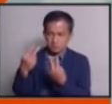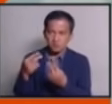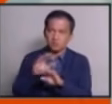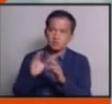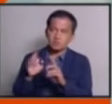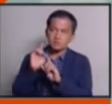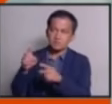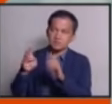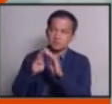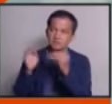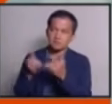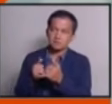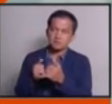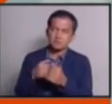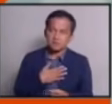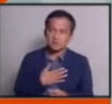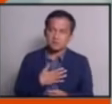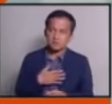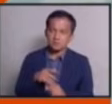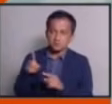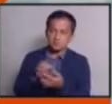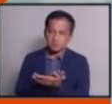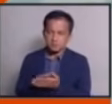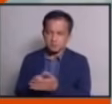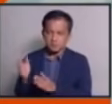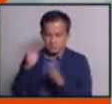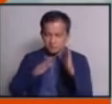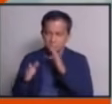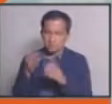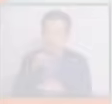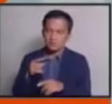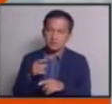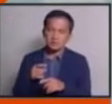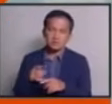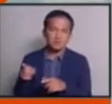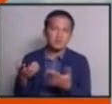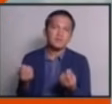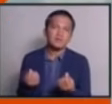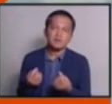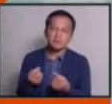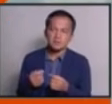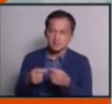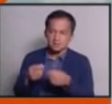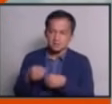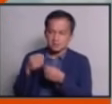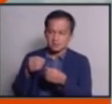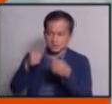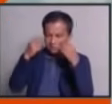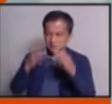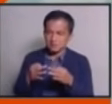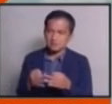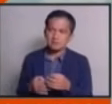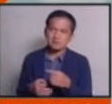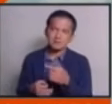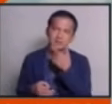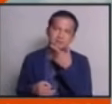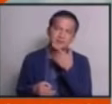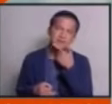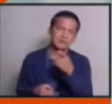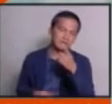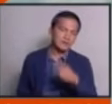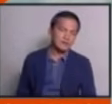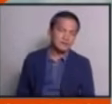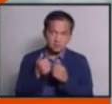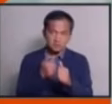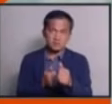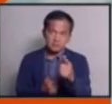wag na kayo pumunta sa barangay kung gusto niyo pong maayos yung problema ninyo dahil inutil din pala, issue ng resolution, and then later on, di pa, oh, tumatawa ka. Hindi